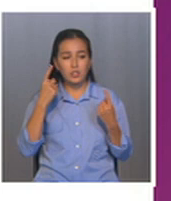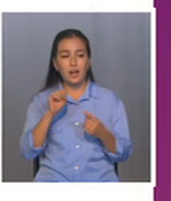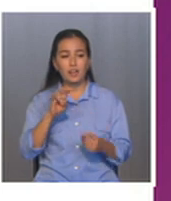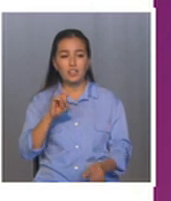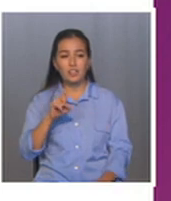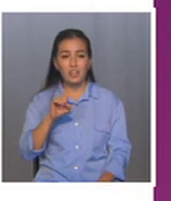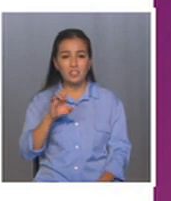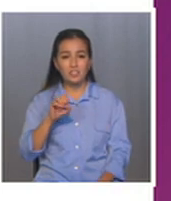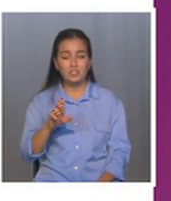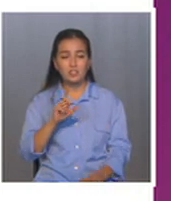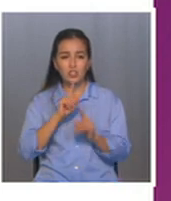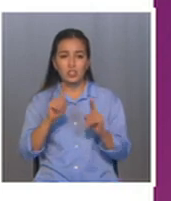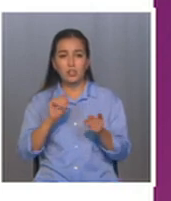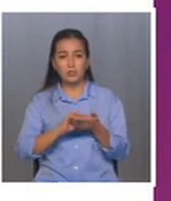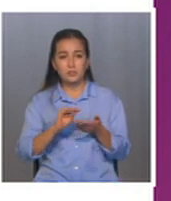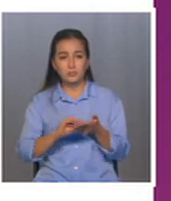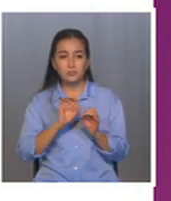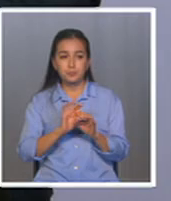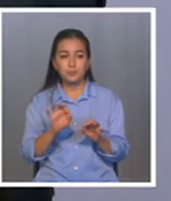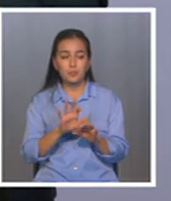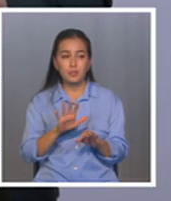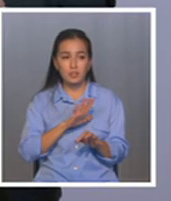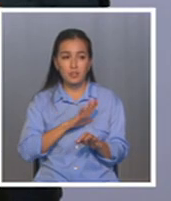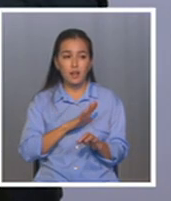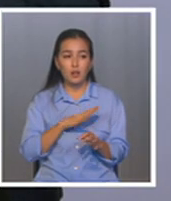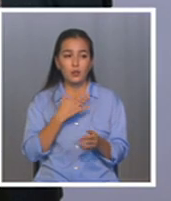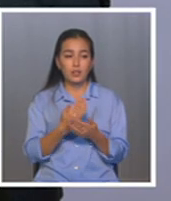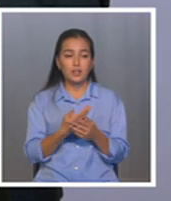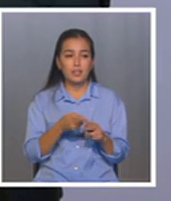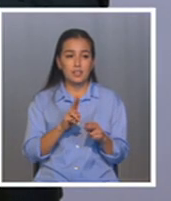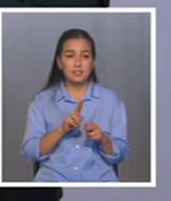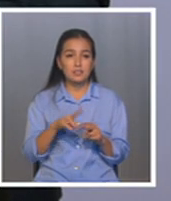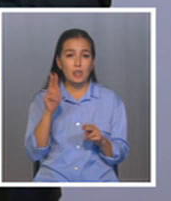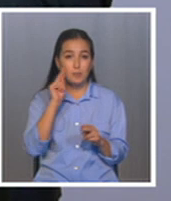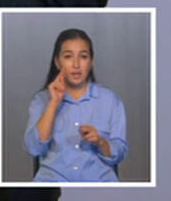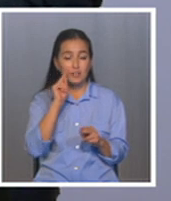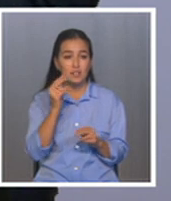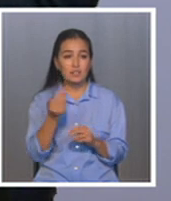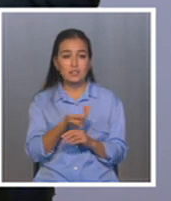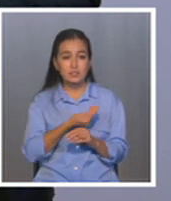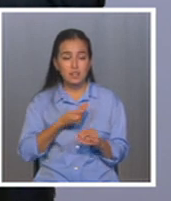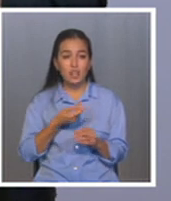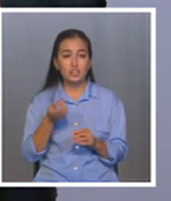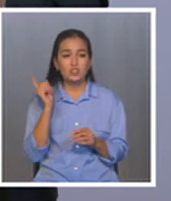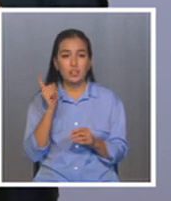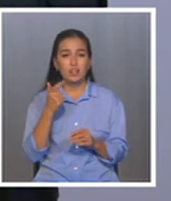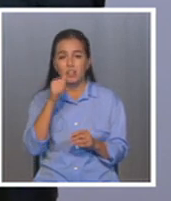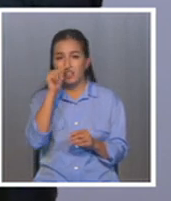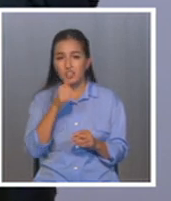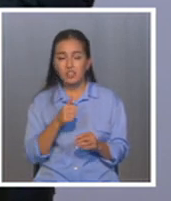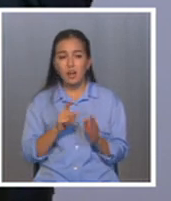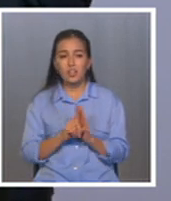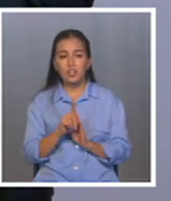ерекшелеп айтып кеткен болады. Алдыңғы нарықтық экономика сабағында біз сіздермен ежелгі Грекияда алғашқы